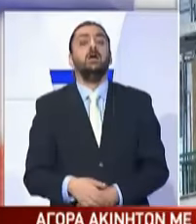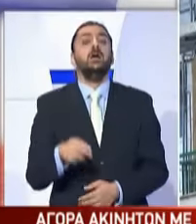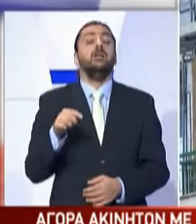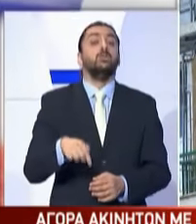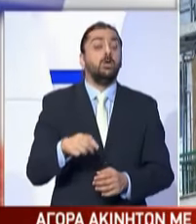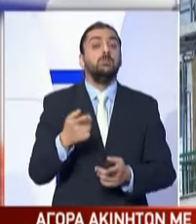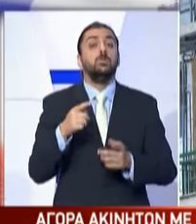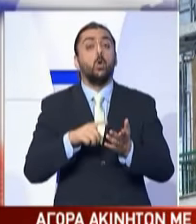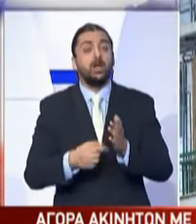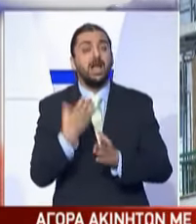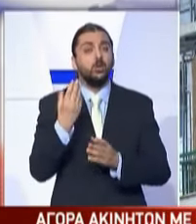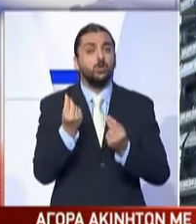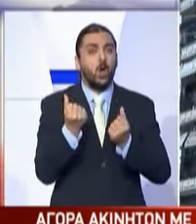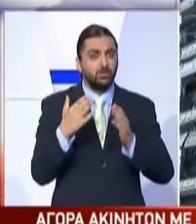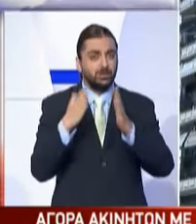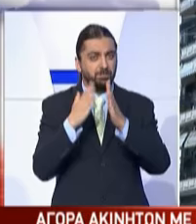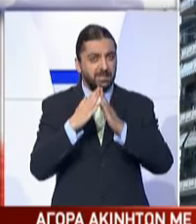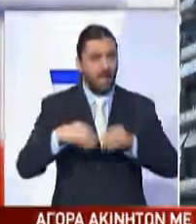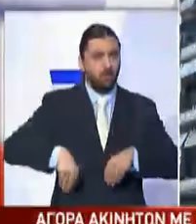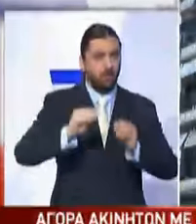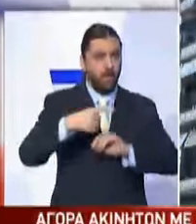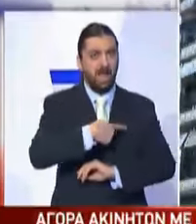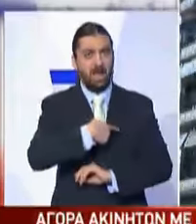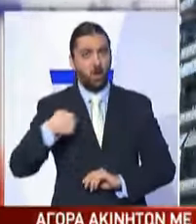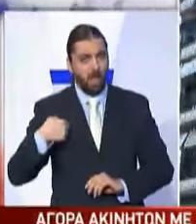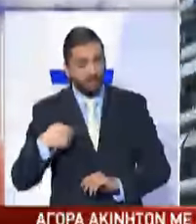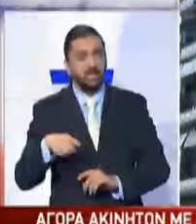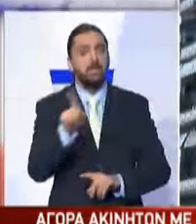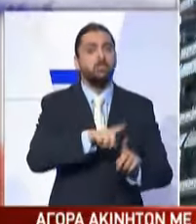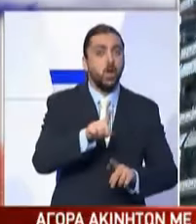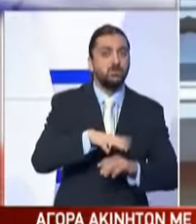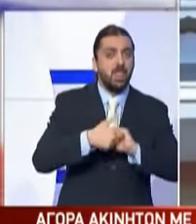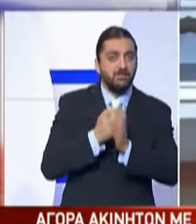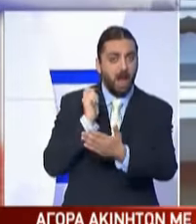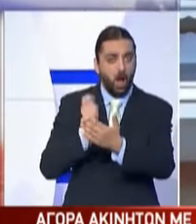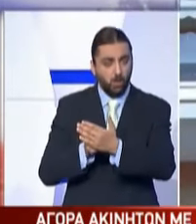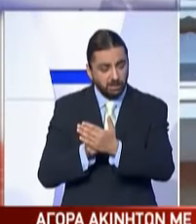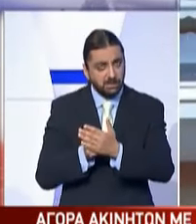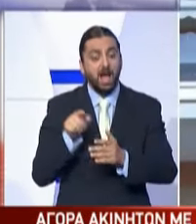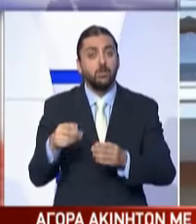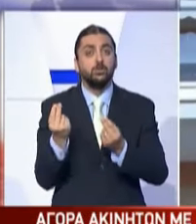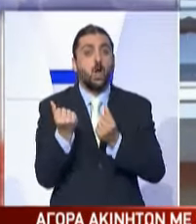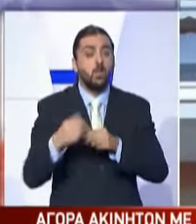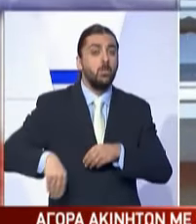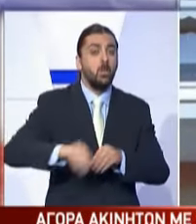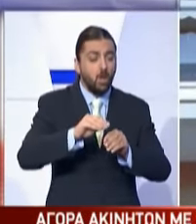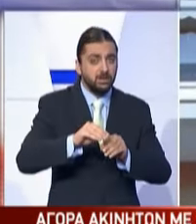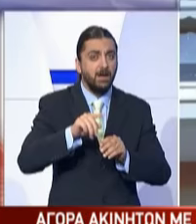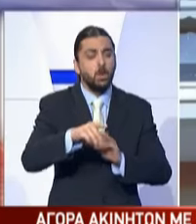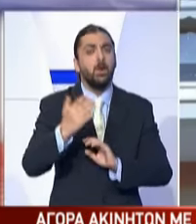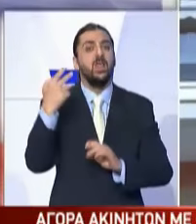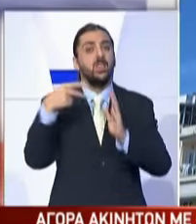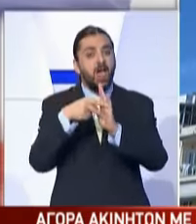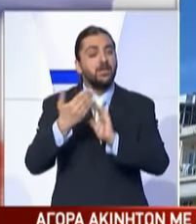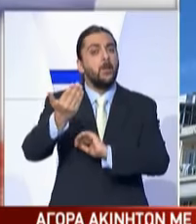σε αυτό συνηγορεί και ο νέος τρόπος πώλησης των ακινήτων από τους εργολάβους στους ενδιαφερόμενους αγοραστές. Μάλιστα, αυτός ο τρόπος πώλησης ήταν πάγια τακτική πριν